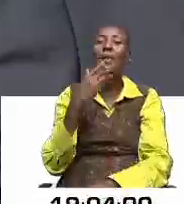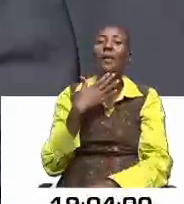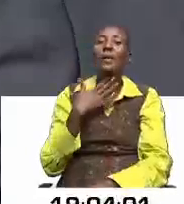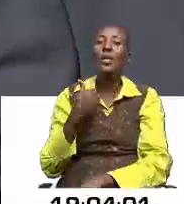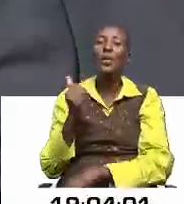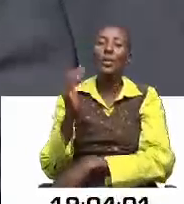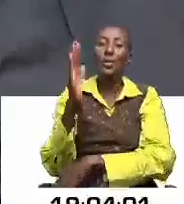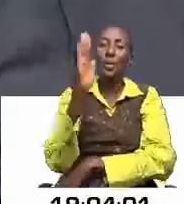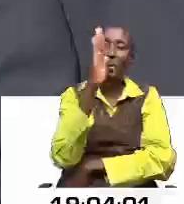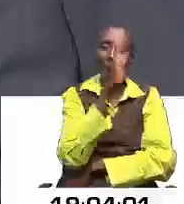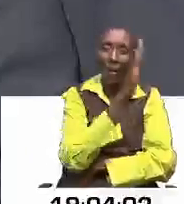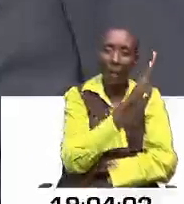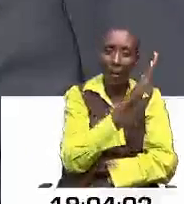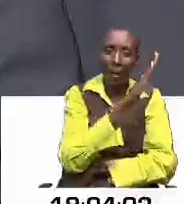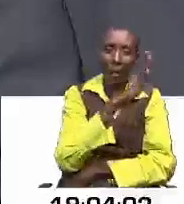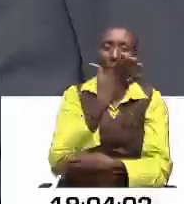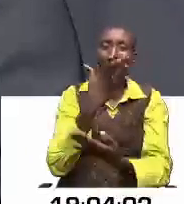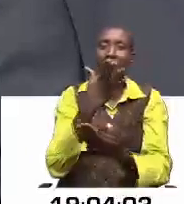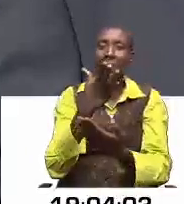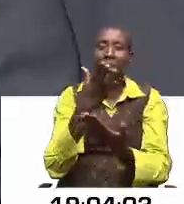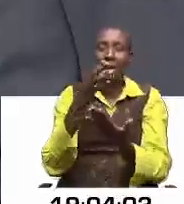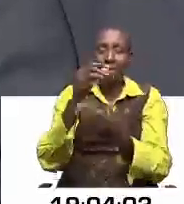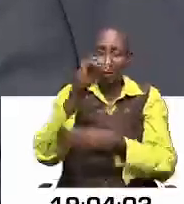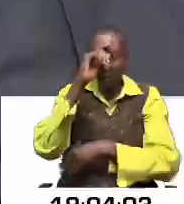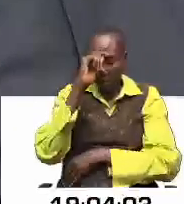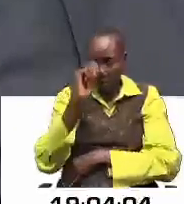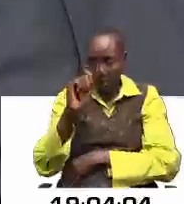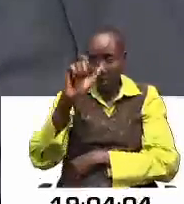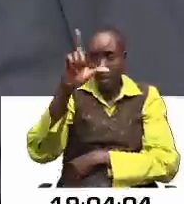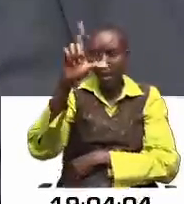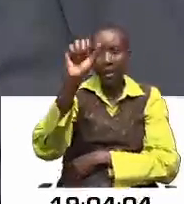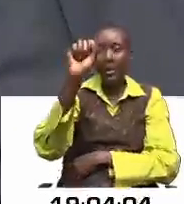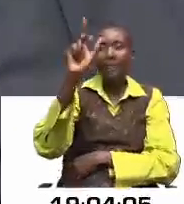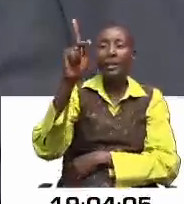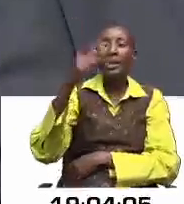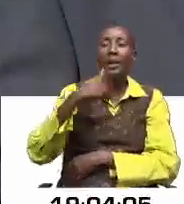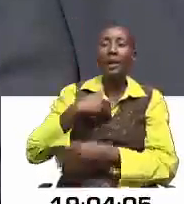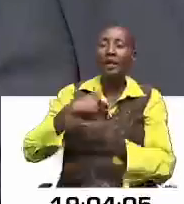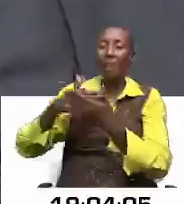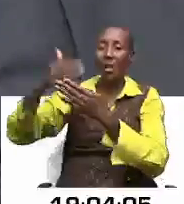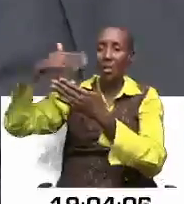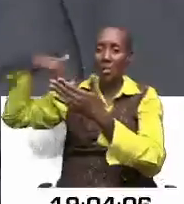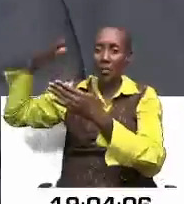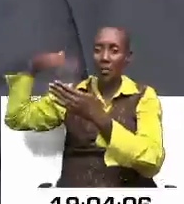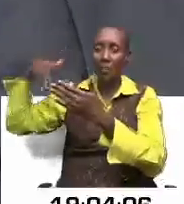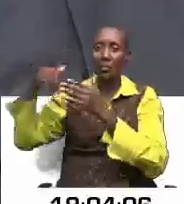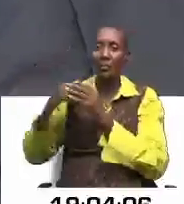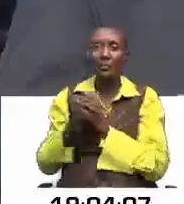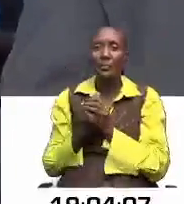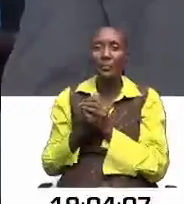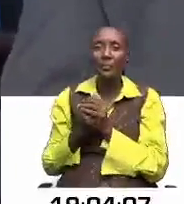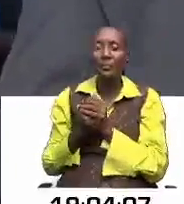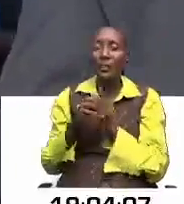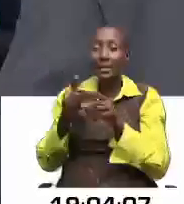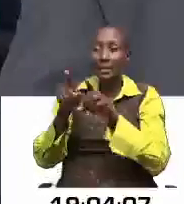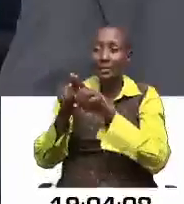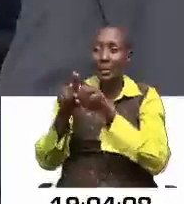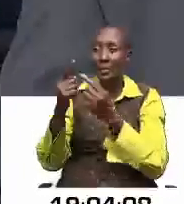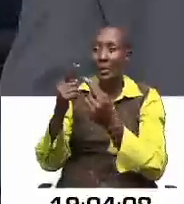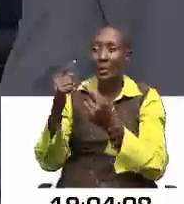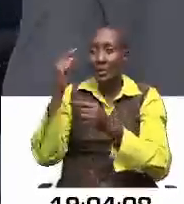warudishe ile hadhi ya LSK ambayo ilikuwa katika ile miaka hapo baadaye. Na ukizingatia mambo kama